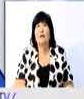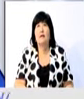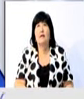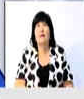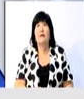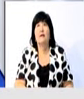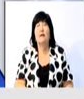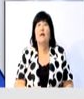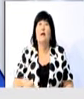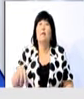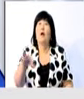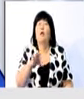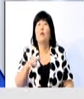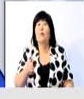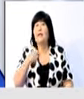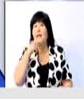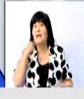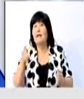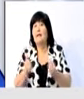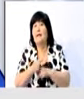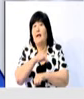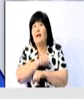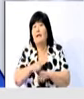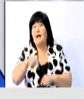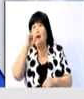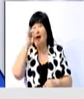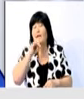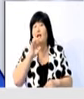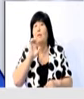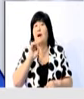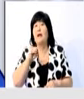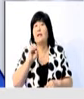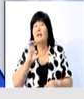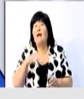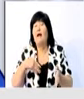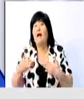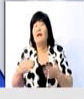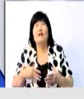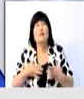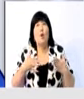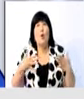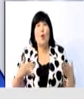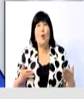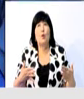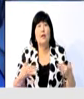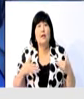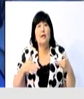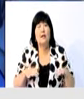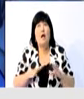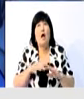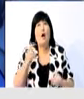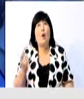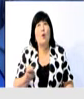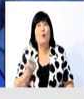Біз Ресейдің облысы мен шекаралас Қазақстанның басы қатпасы. Үлкен өлдіп сұрды, ауыл